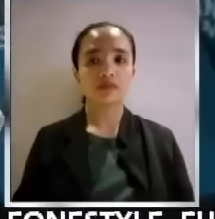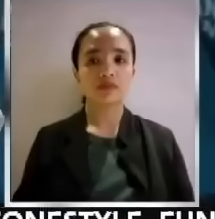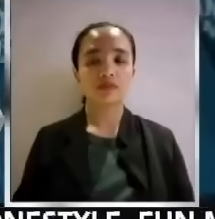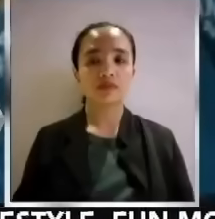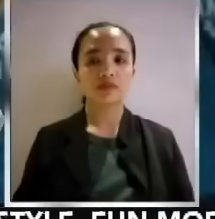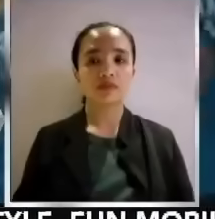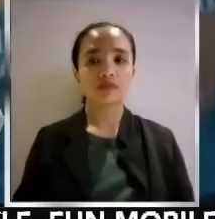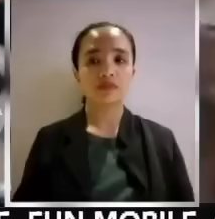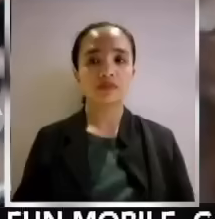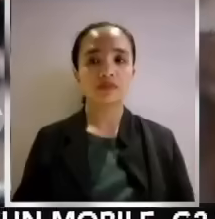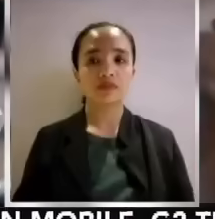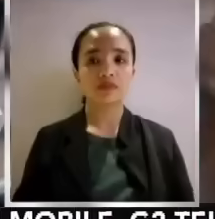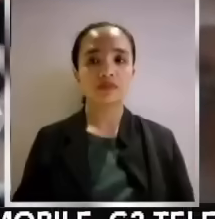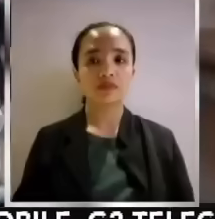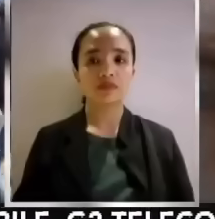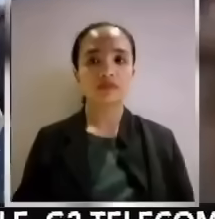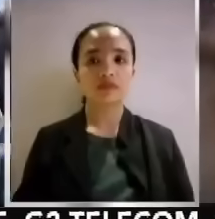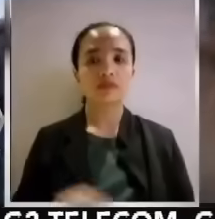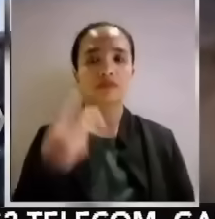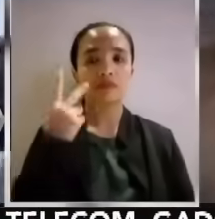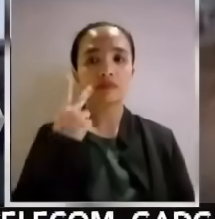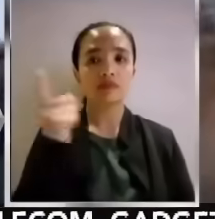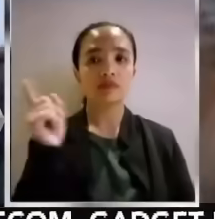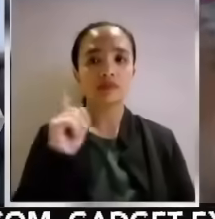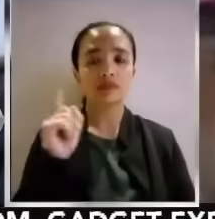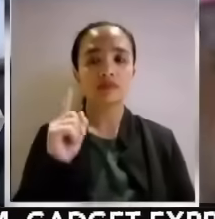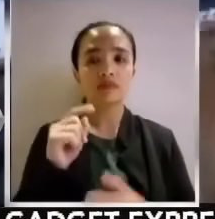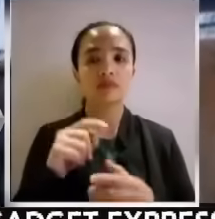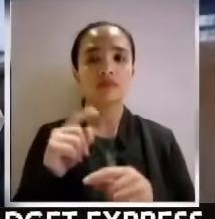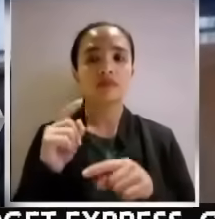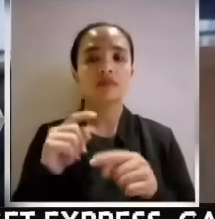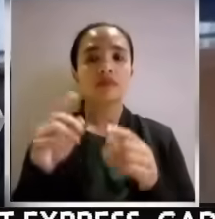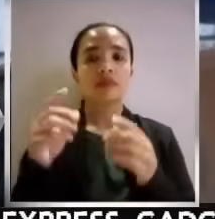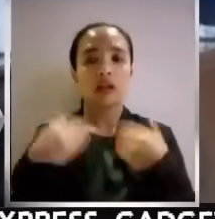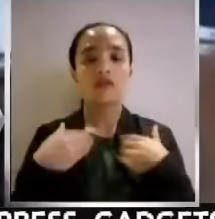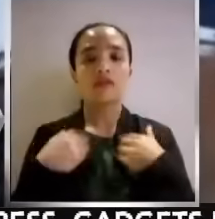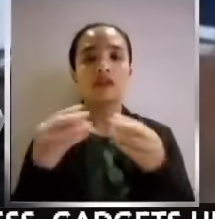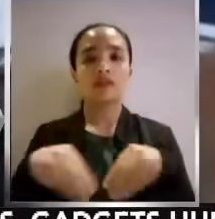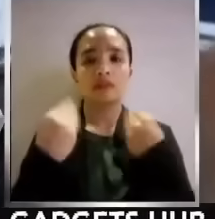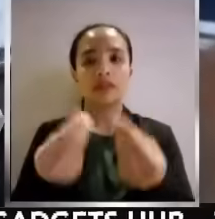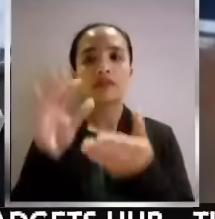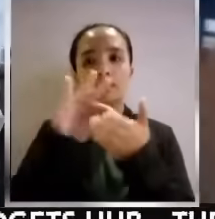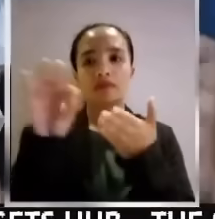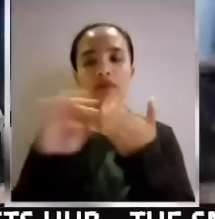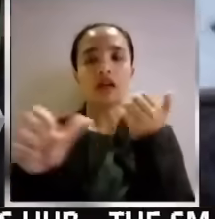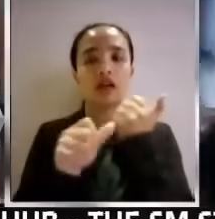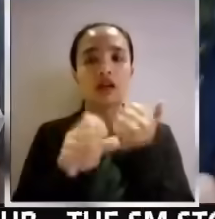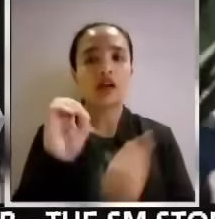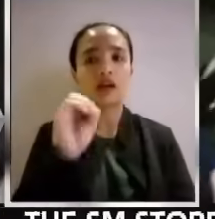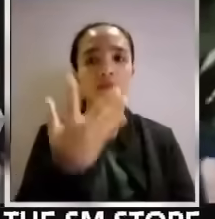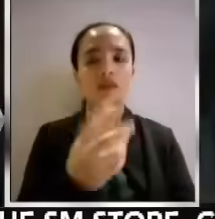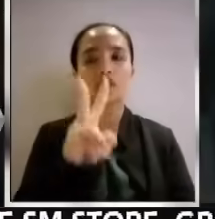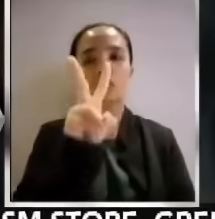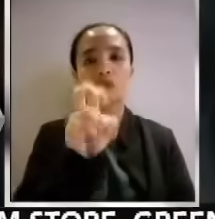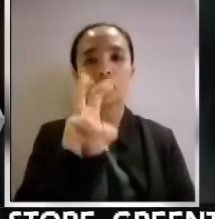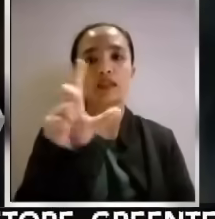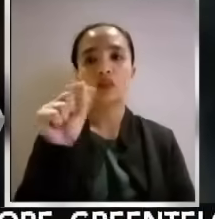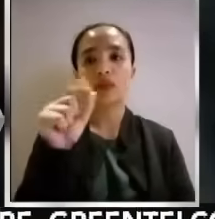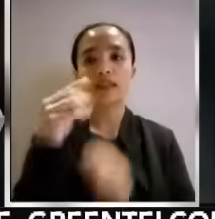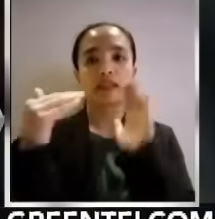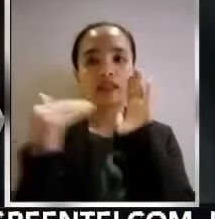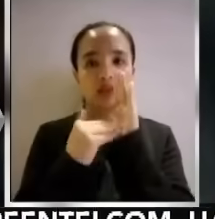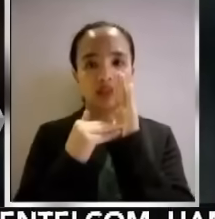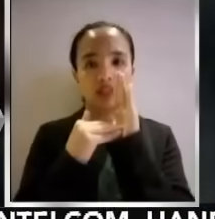Ginawaran ng Heroes Welcome at nakatanggap ng financial assistance na may halagang 220,000 pesos ang pamilya.